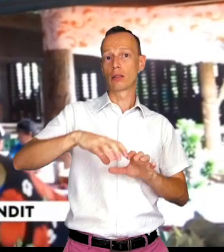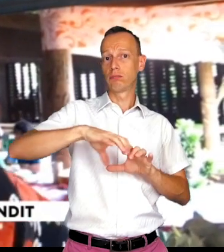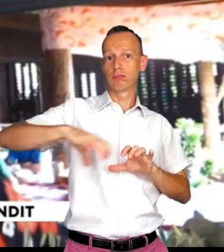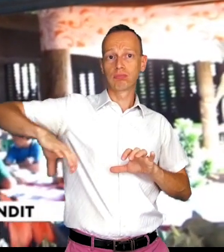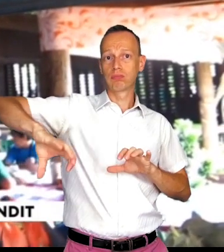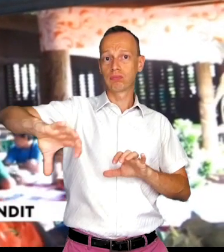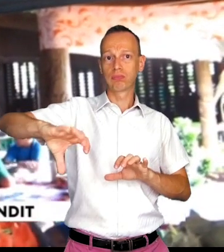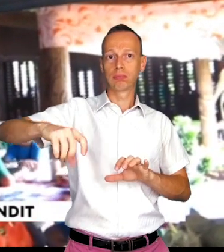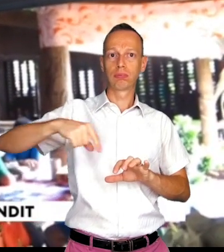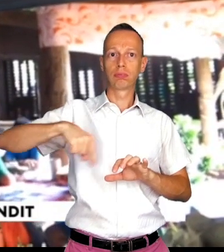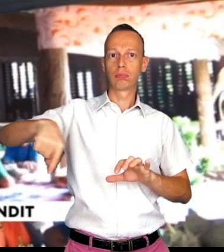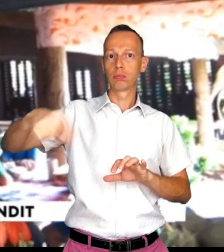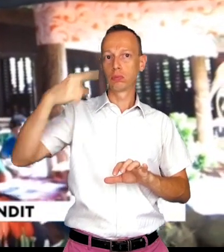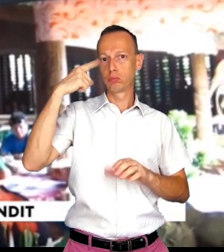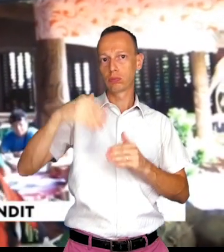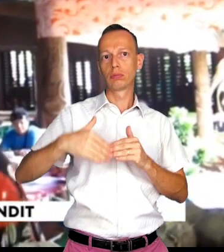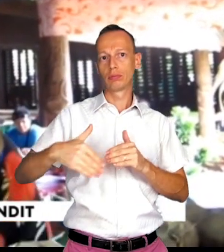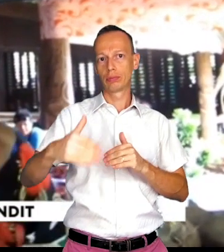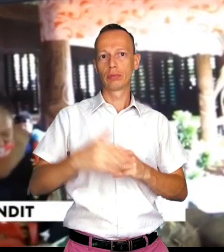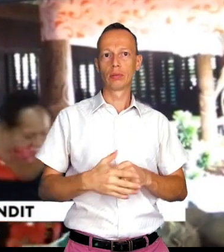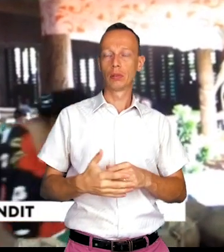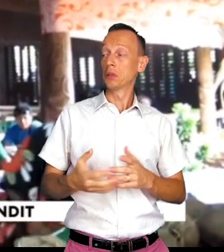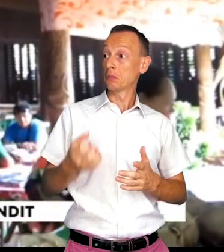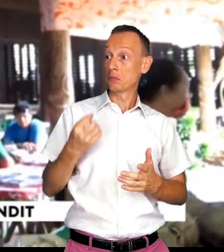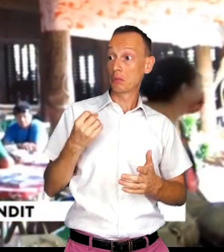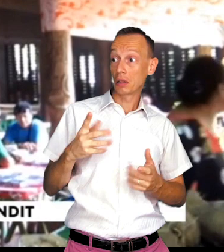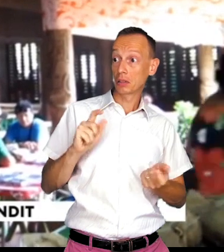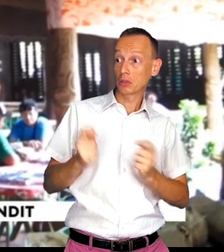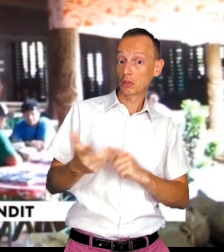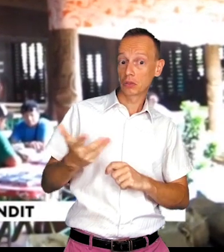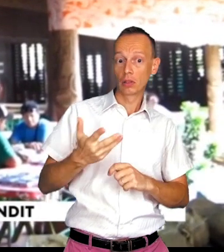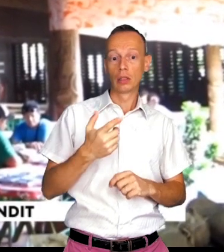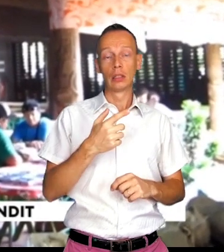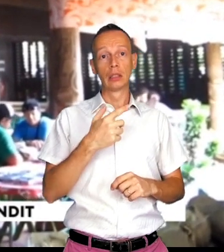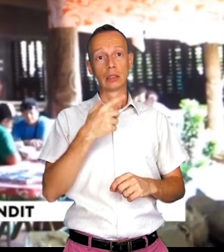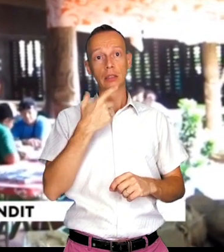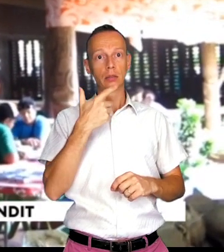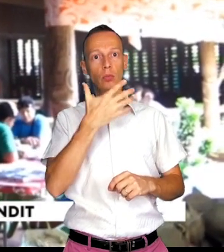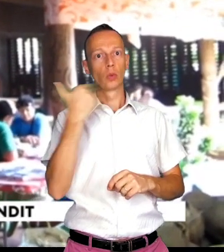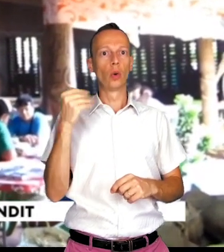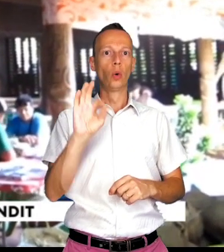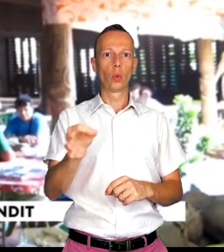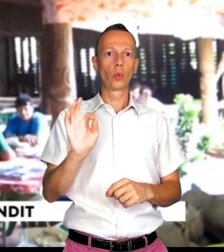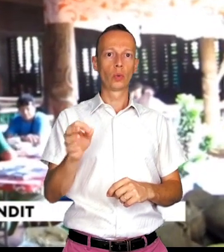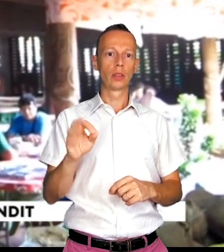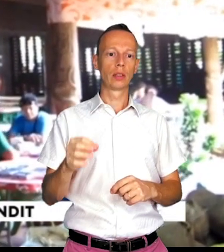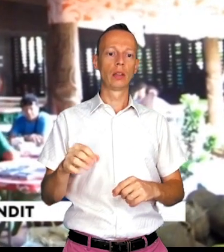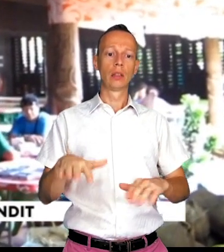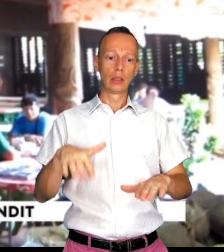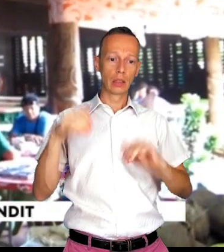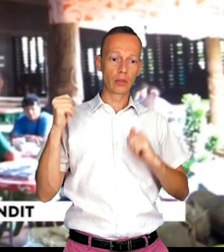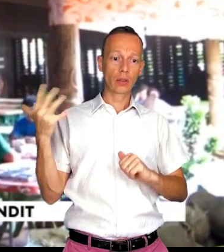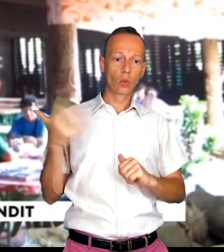droite pour nous installer dedans. Et ça change quoi ? C'est beaucoup